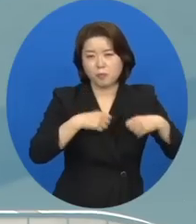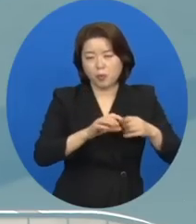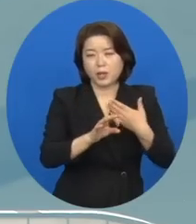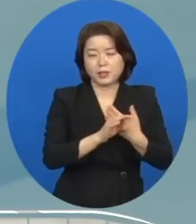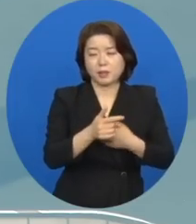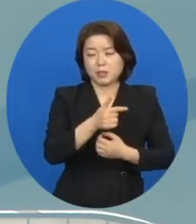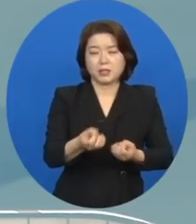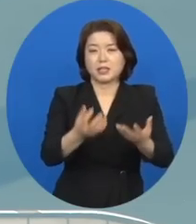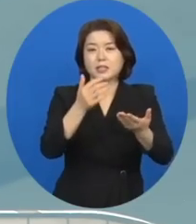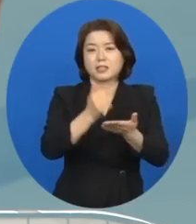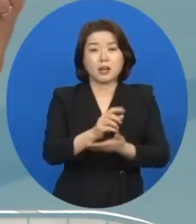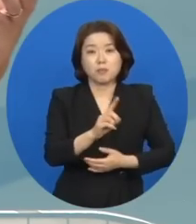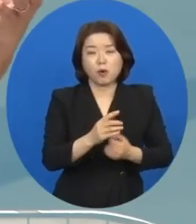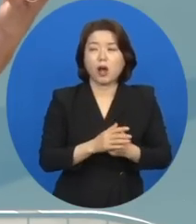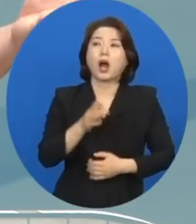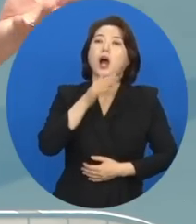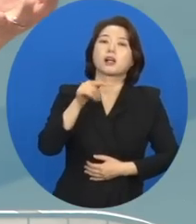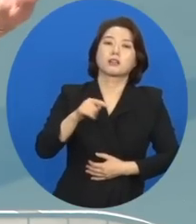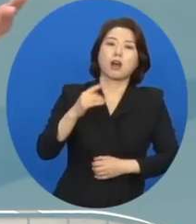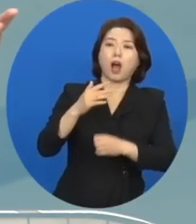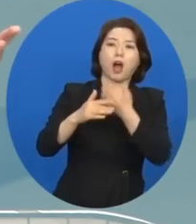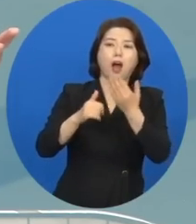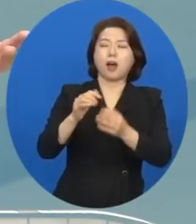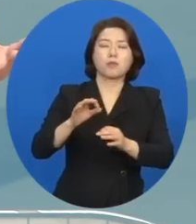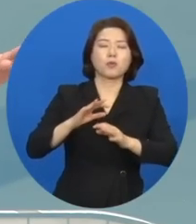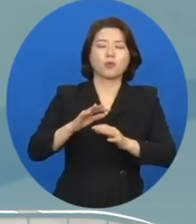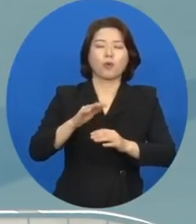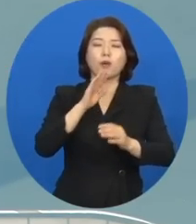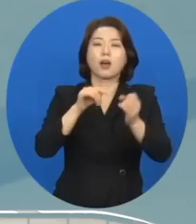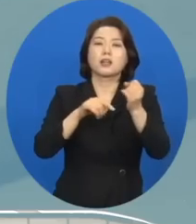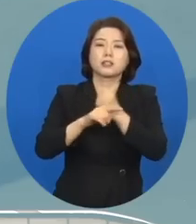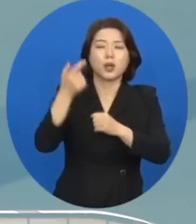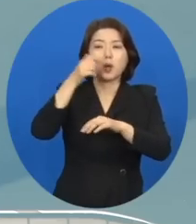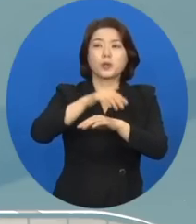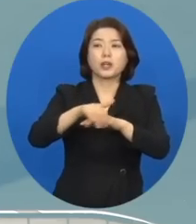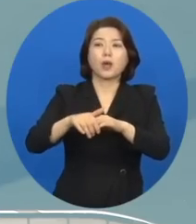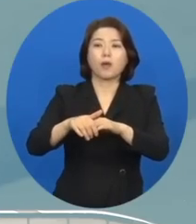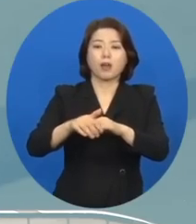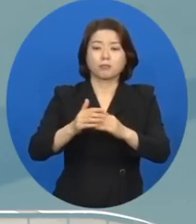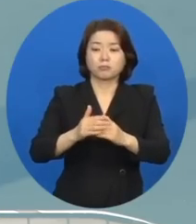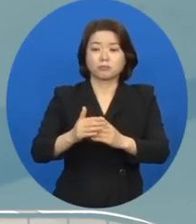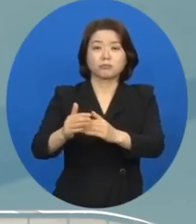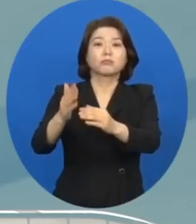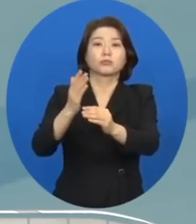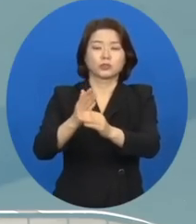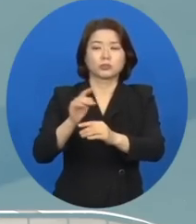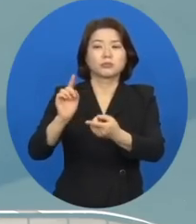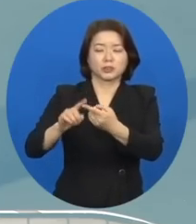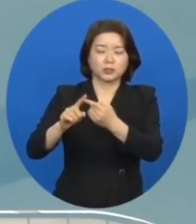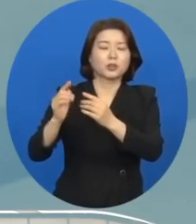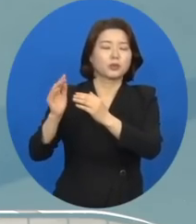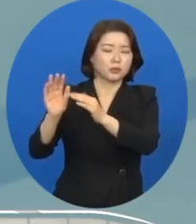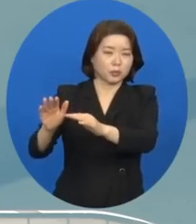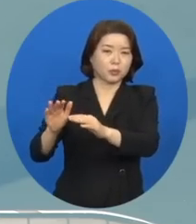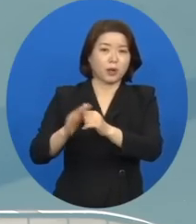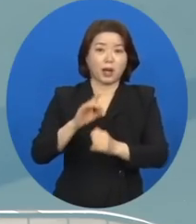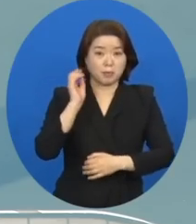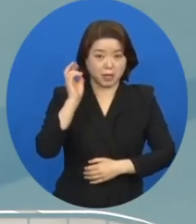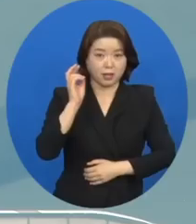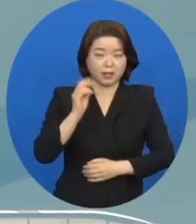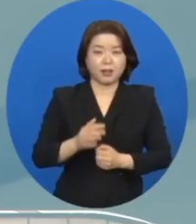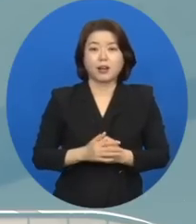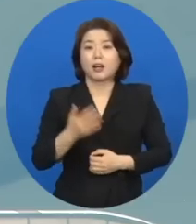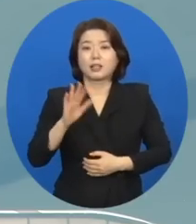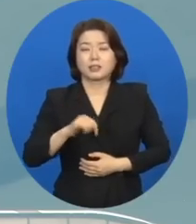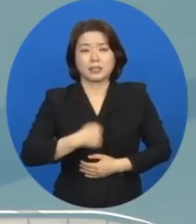얘기를 했을 거예요. 그것은 하나님의 놀라운 섭리와 계획 가운데 벌어지는 일입니다. 그대로 두십시다. 이렇게 했을 겁니다.